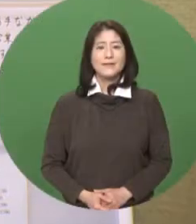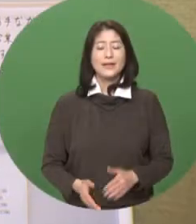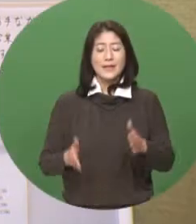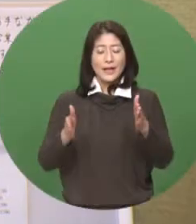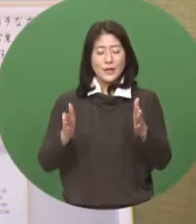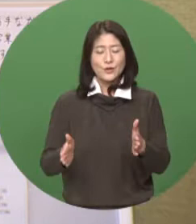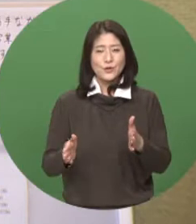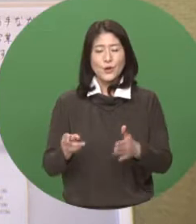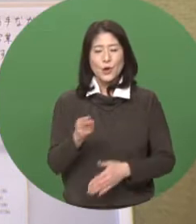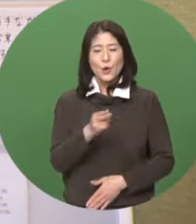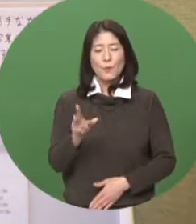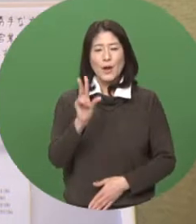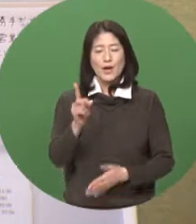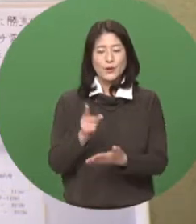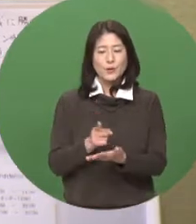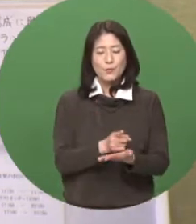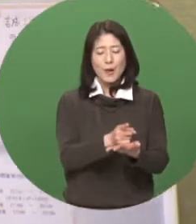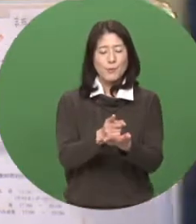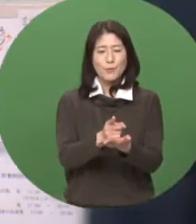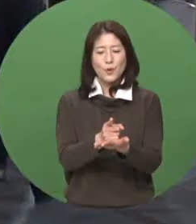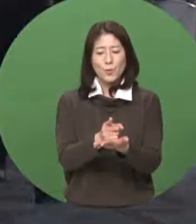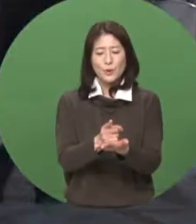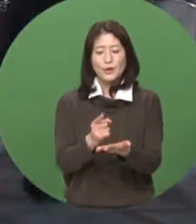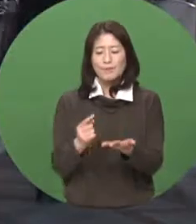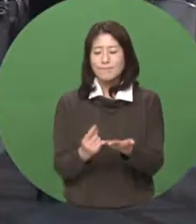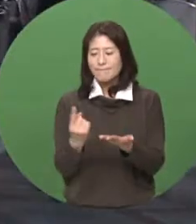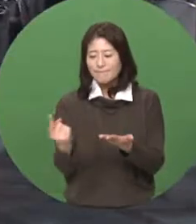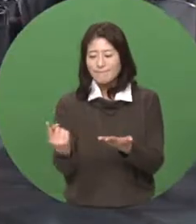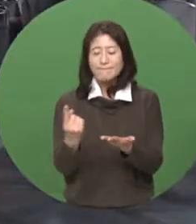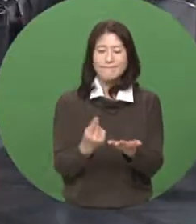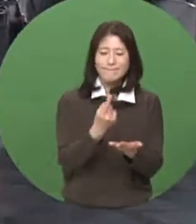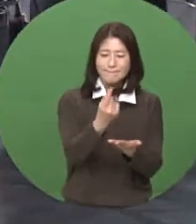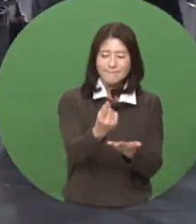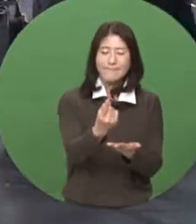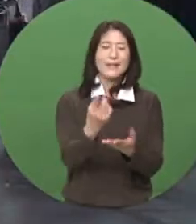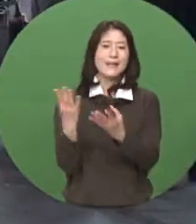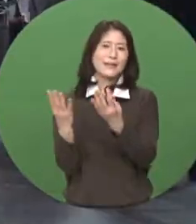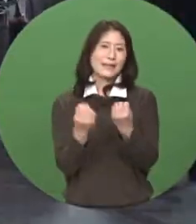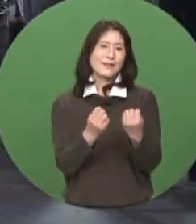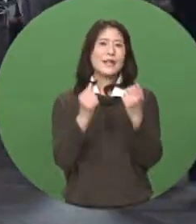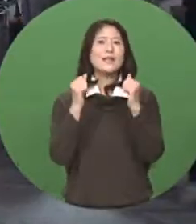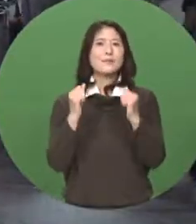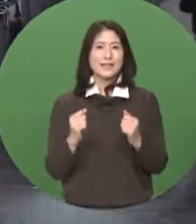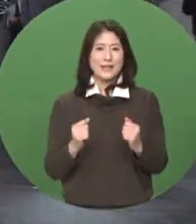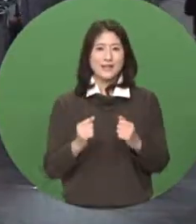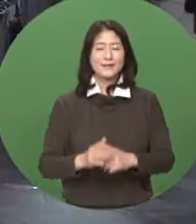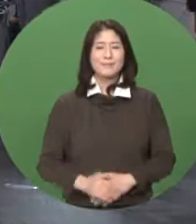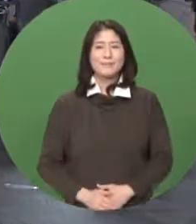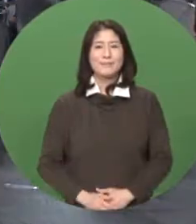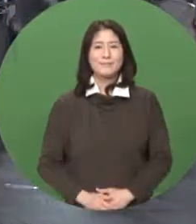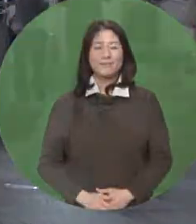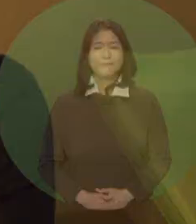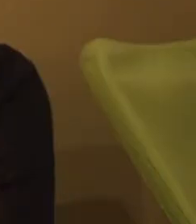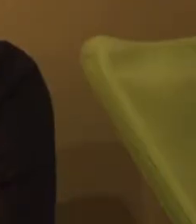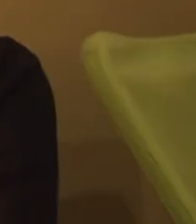期間中、バルマップを持ってお店を巡る人の姿が多く見られました。